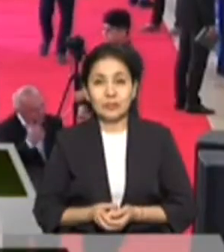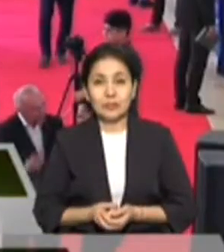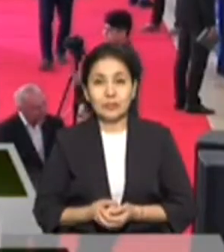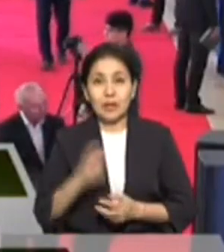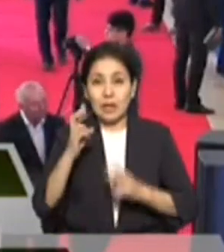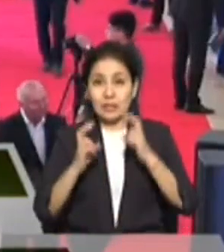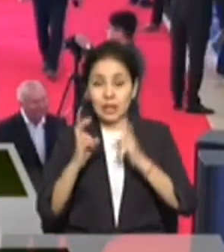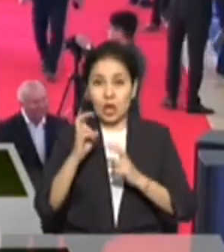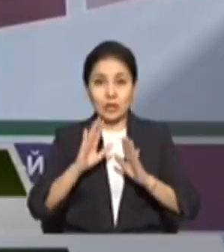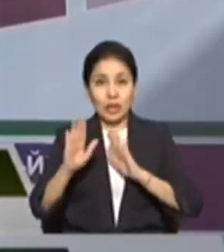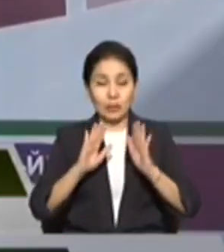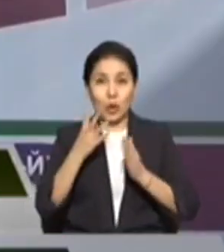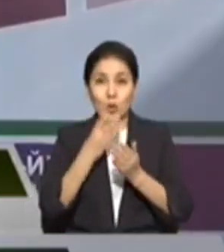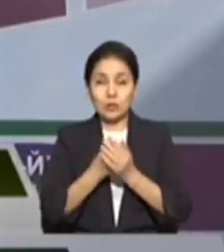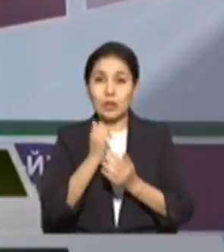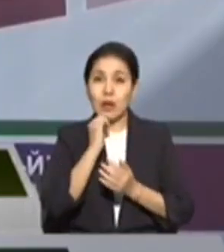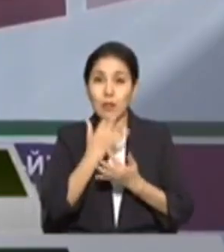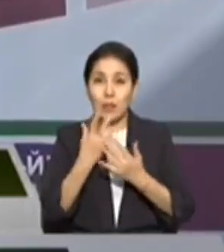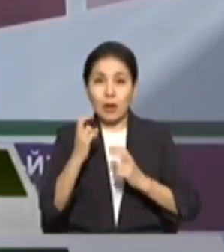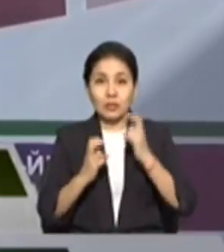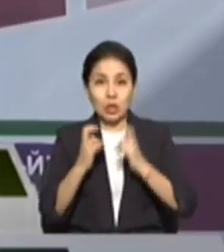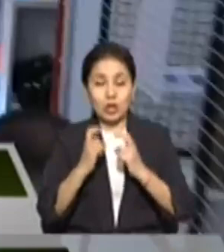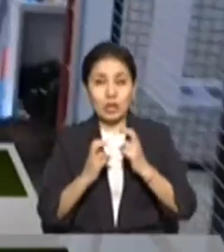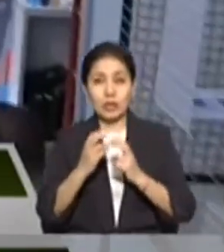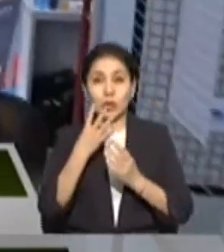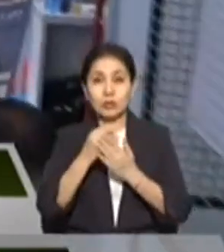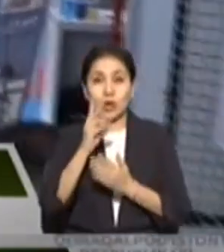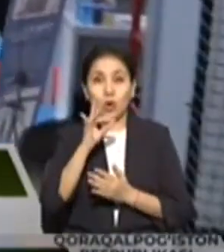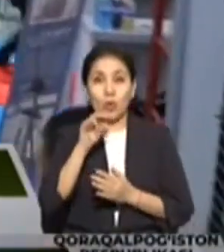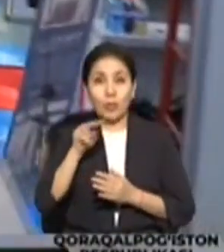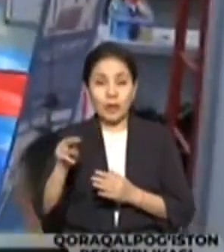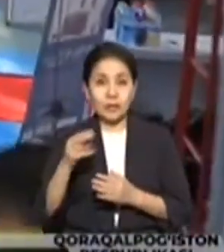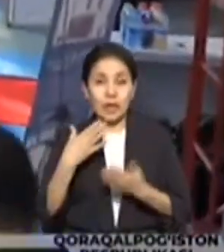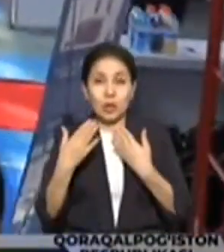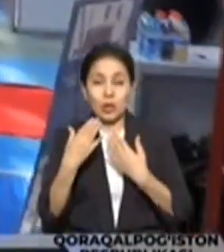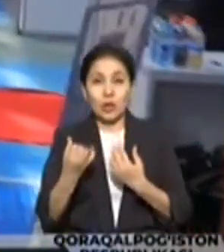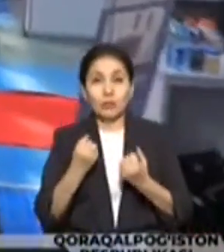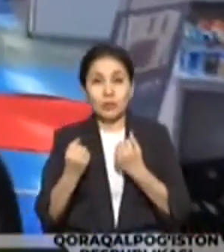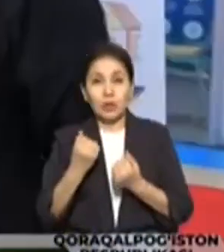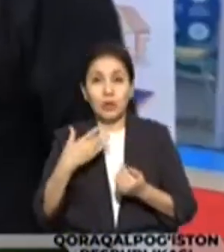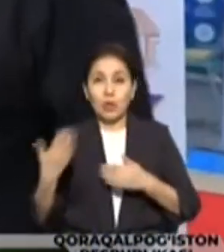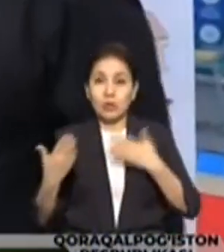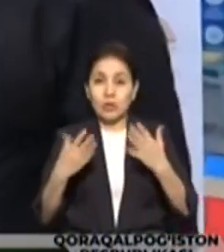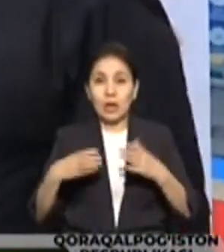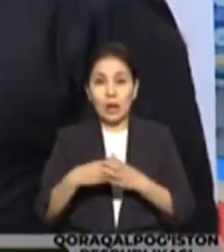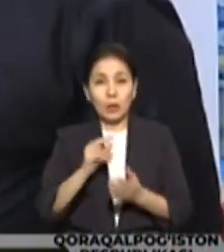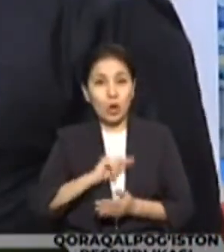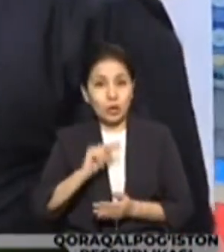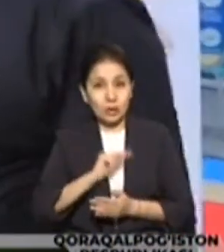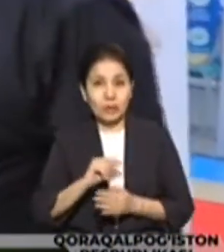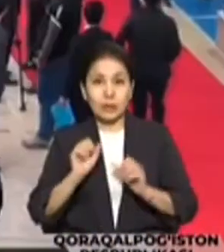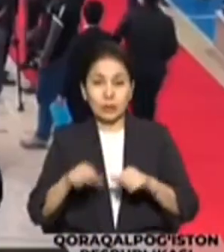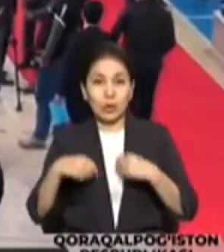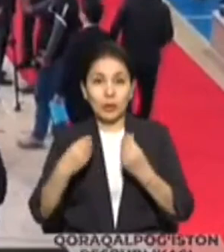Sanoat yarmarkasida o'z mahsulotlari bilan qatnashayotgan tadbirkorlar kooperatsiya aloqalarini yanada mustahkamlash va o'zaro hamkorlik qilish imkoniga ega